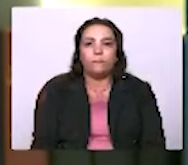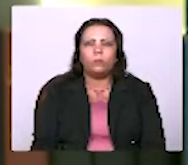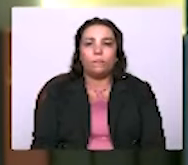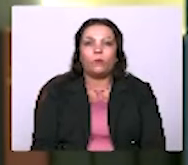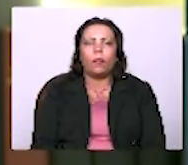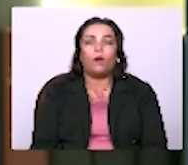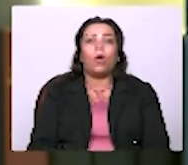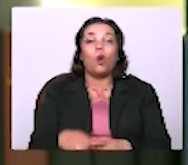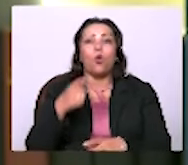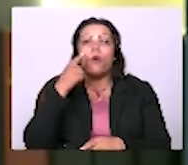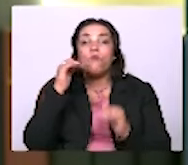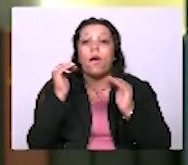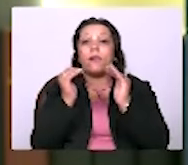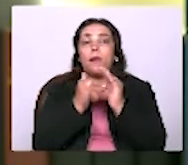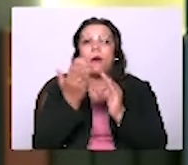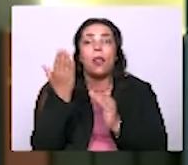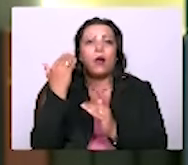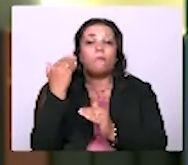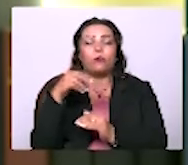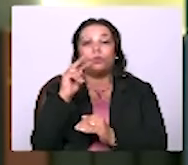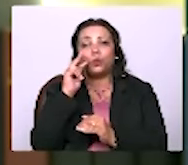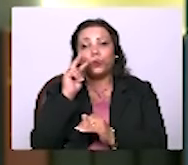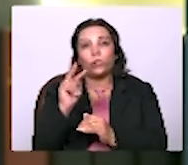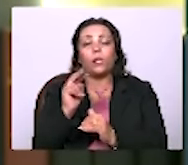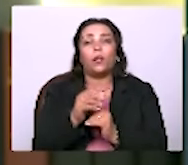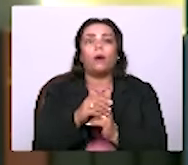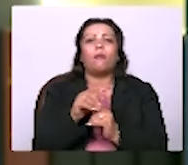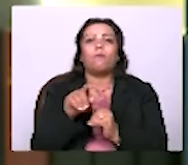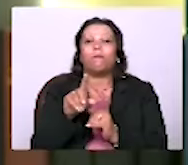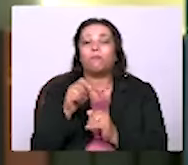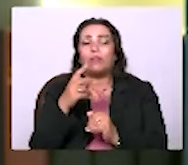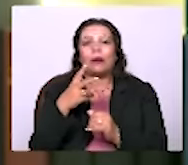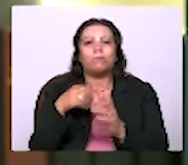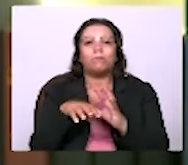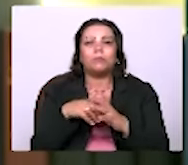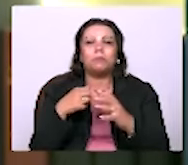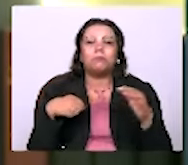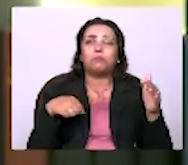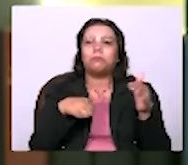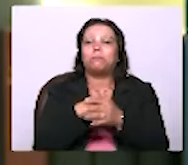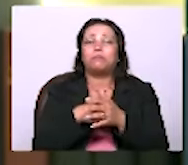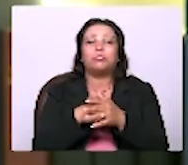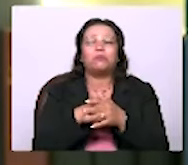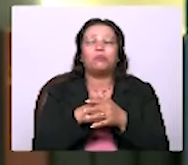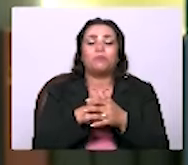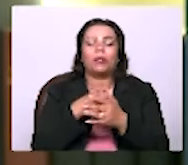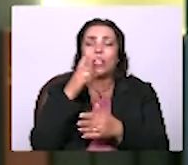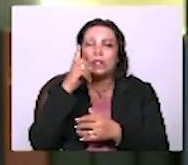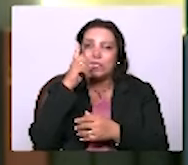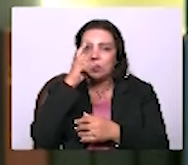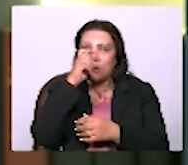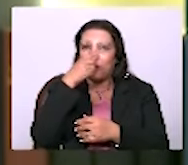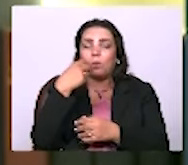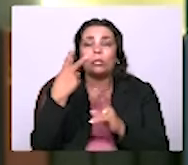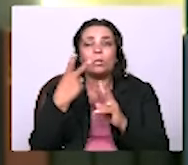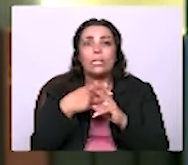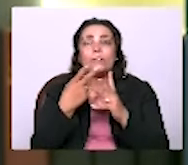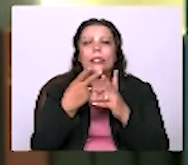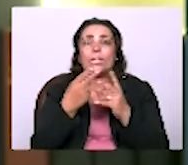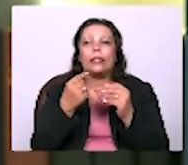مرت بنا الايام الماضيه حوادث مؤسفه جدا اودت بعدد كبير جدا